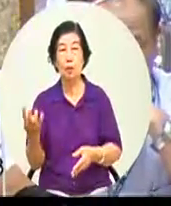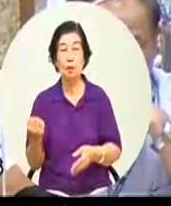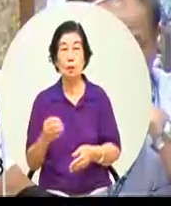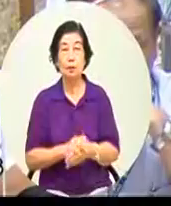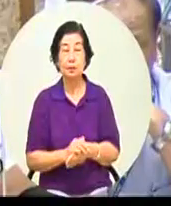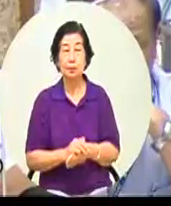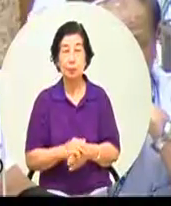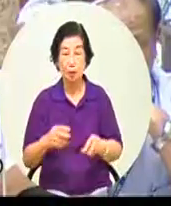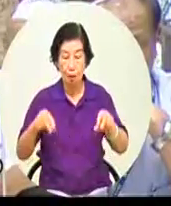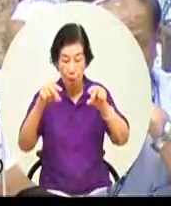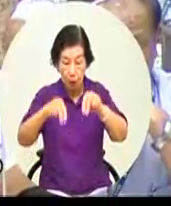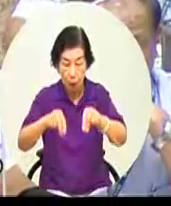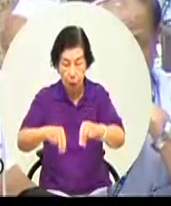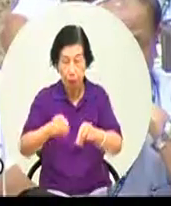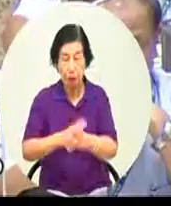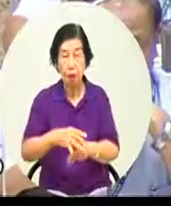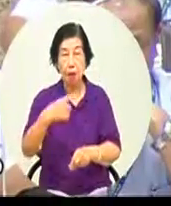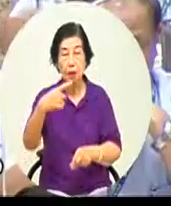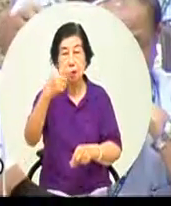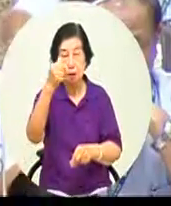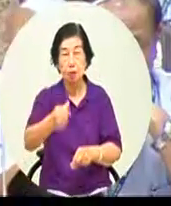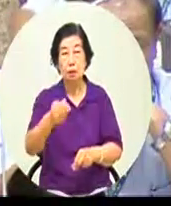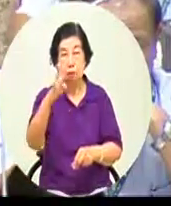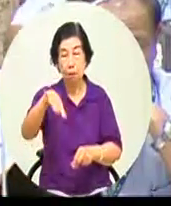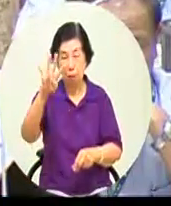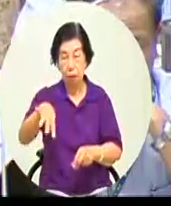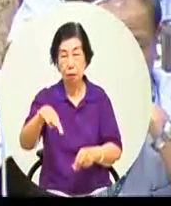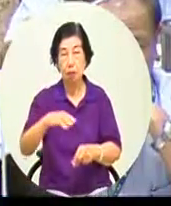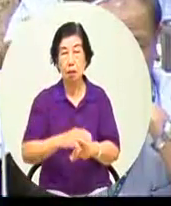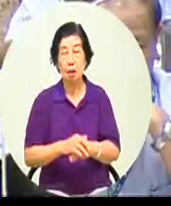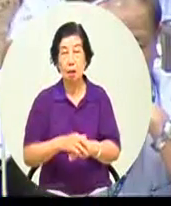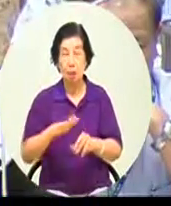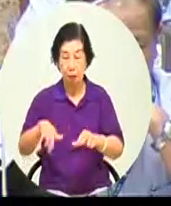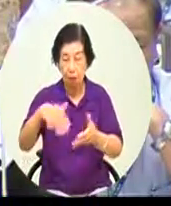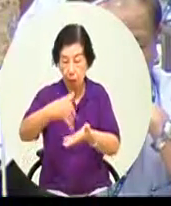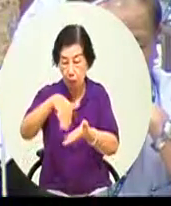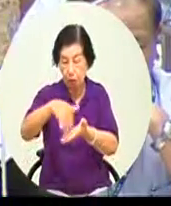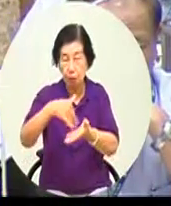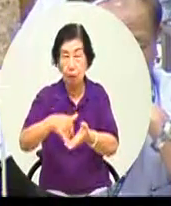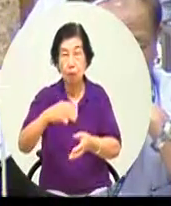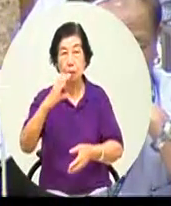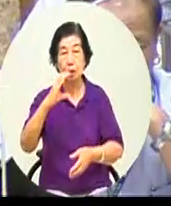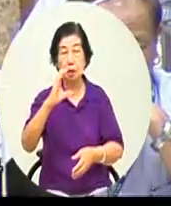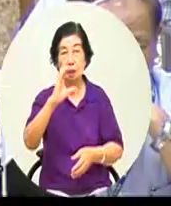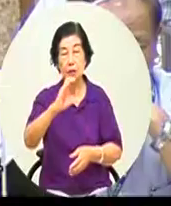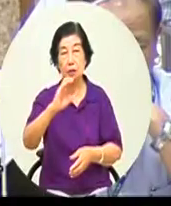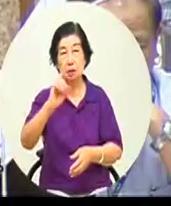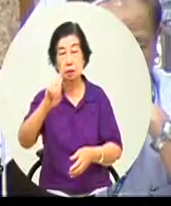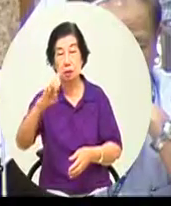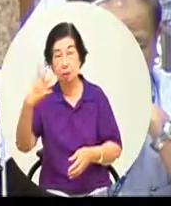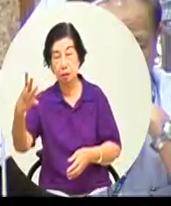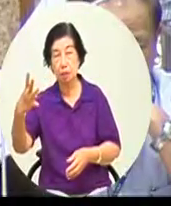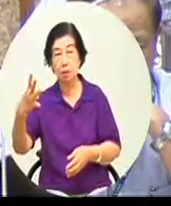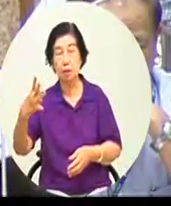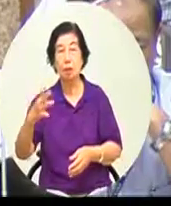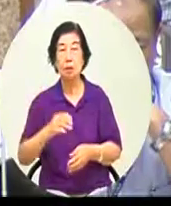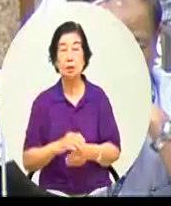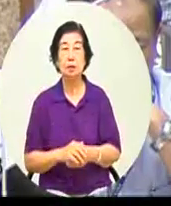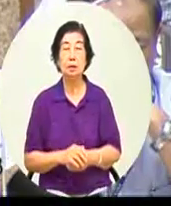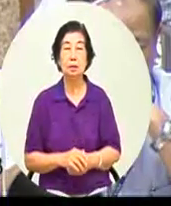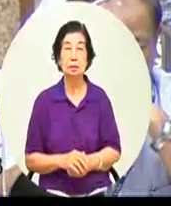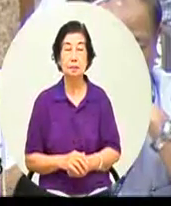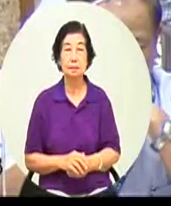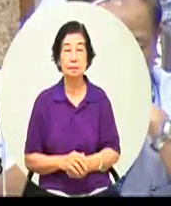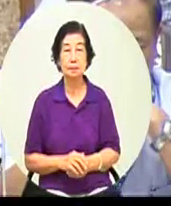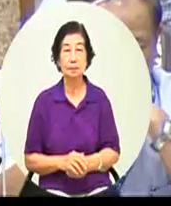约的部分是1.4亿啦，哈。那因为我们算到74的话，到整个合约的部分现在是74，但是我们